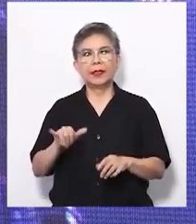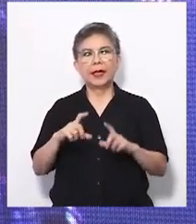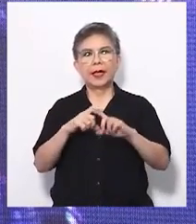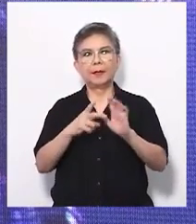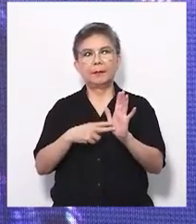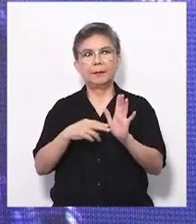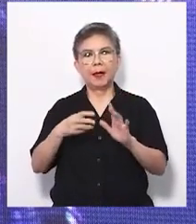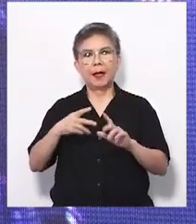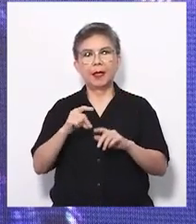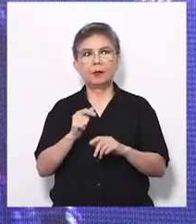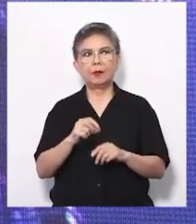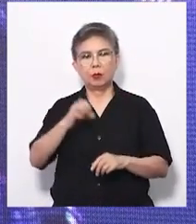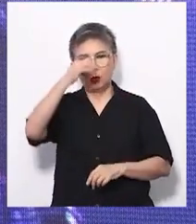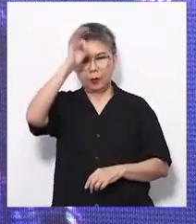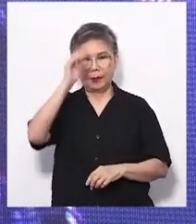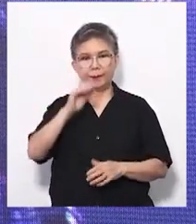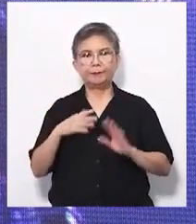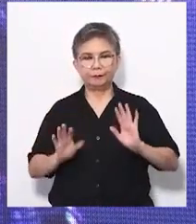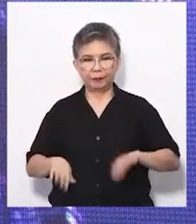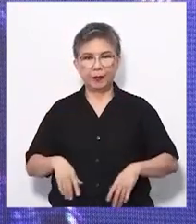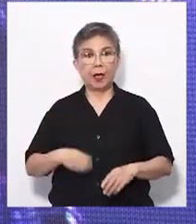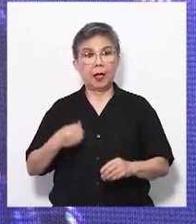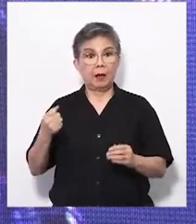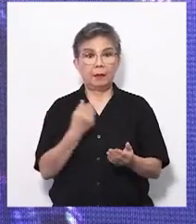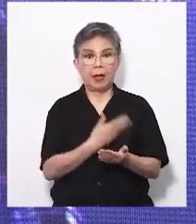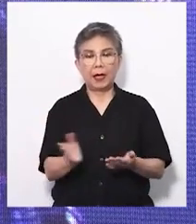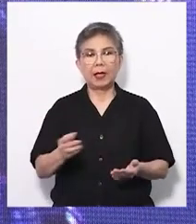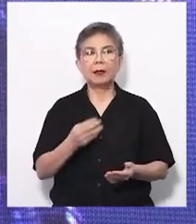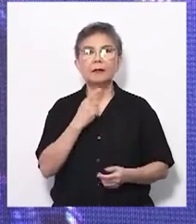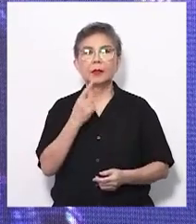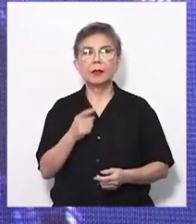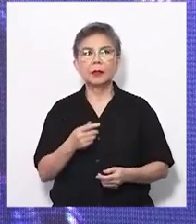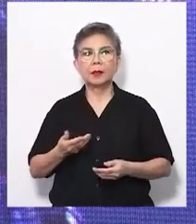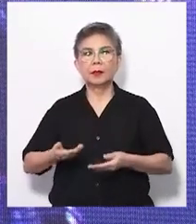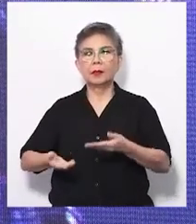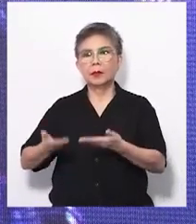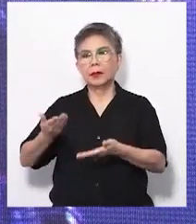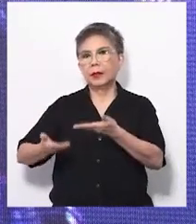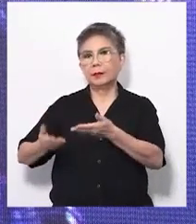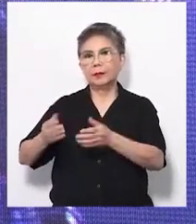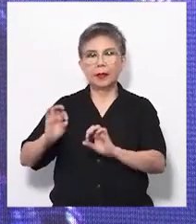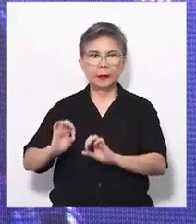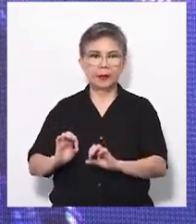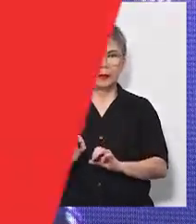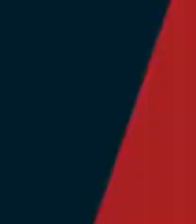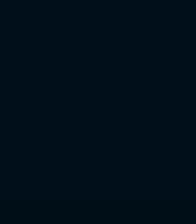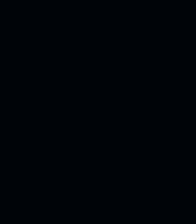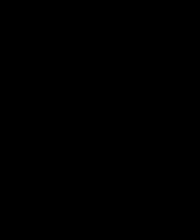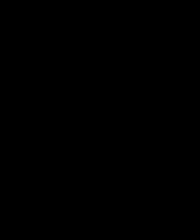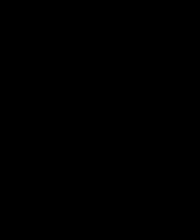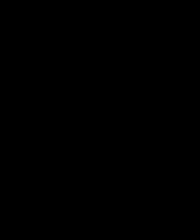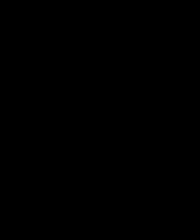yanma Polri atas putusan tersebut melanggar menyatakan tidak banding